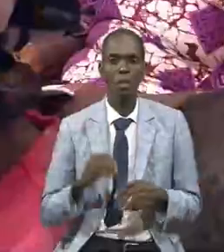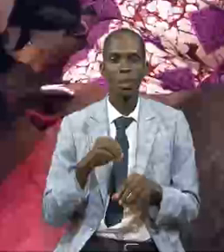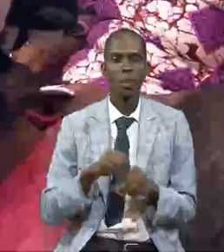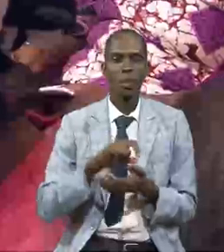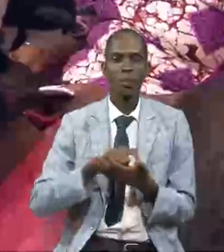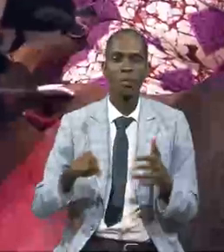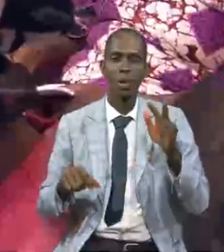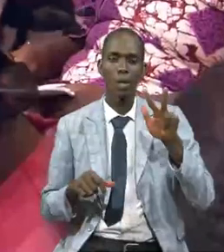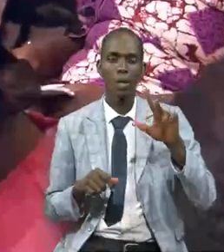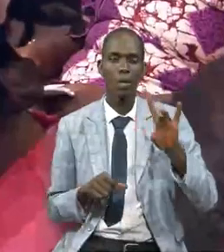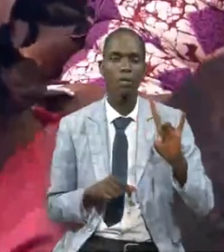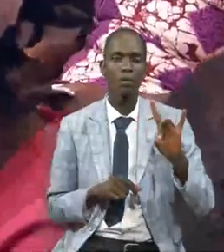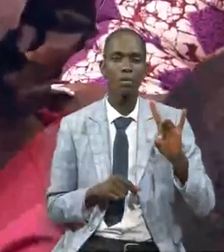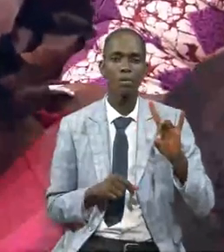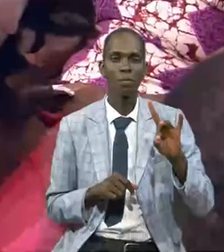38 dit,